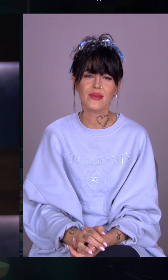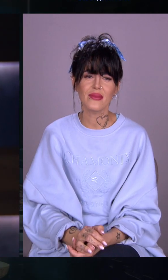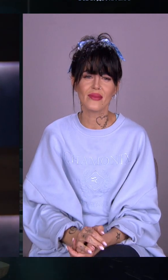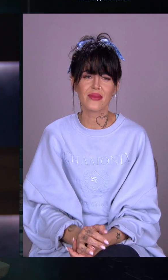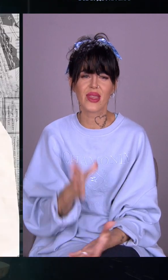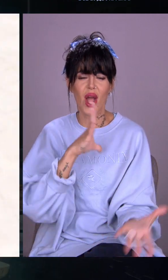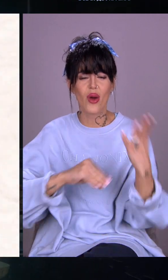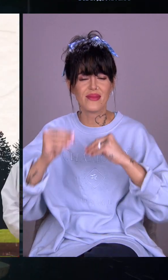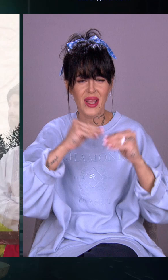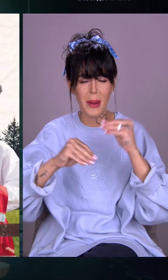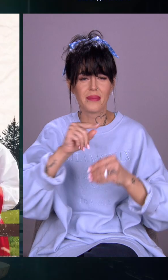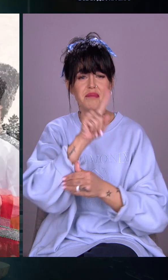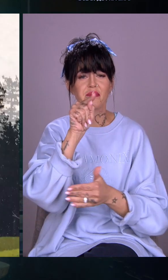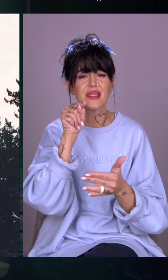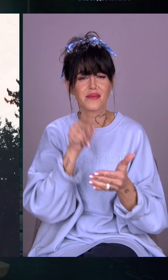«Діалектне питання».